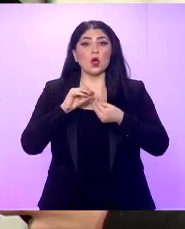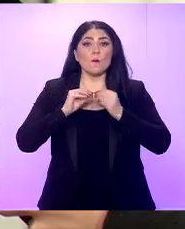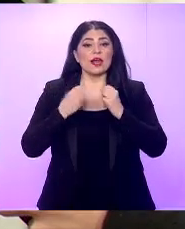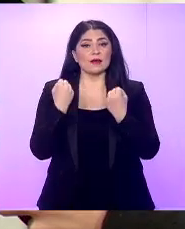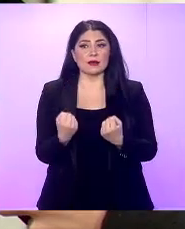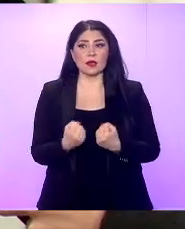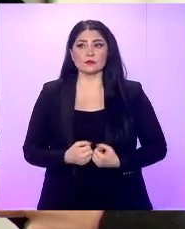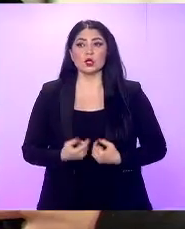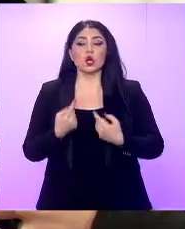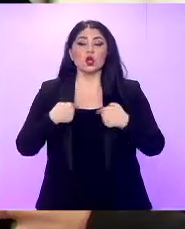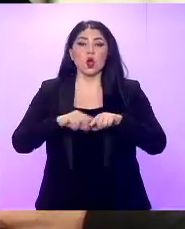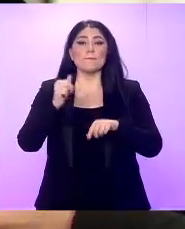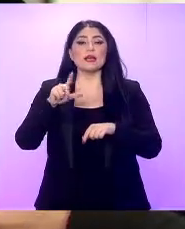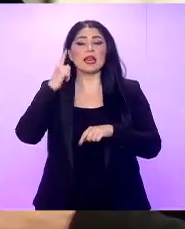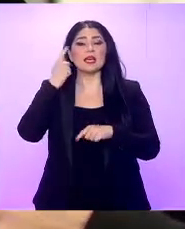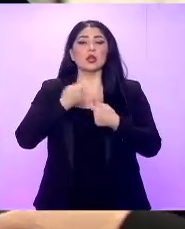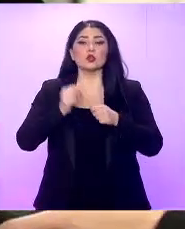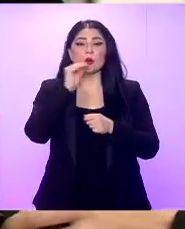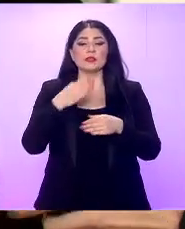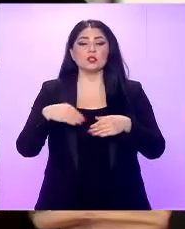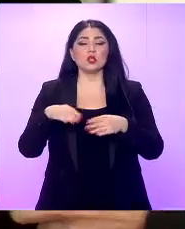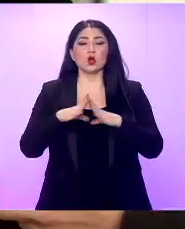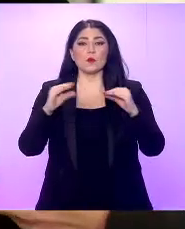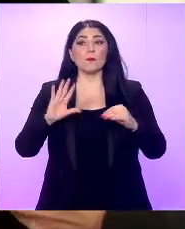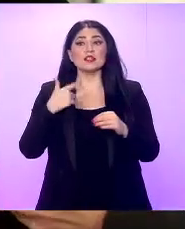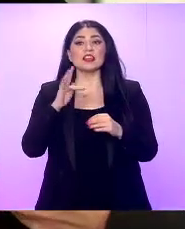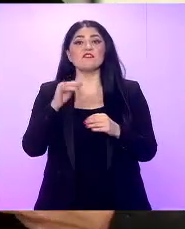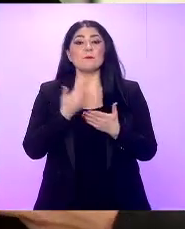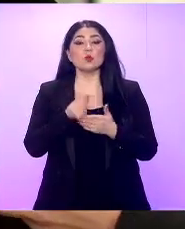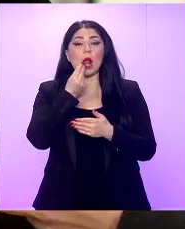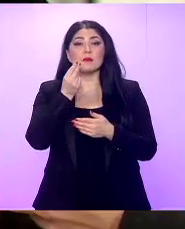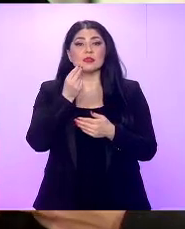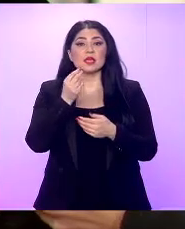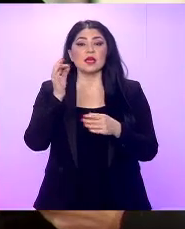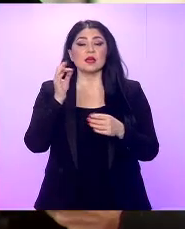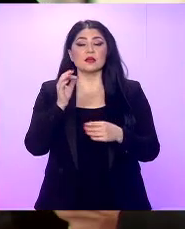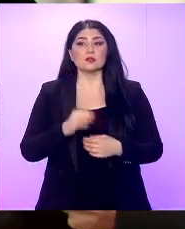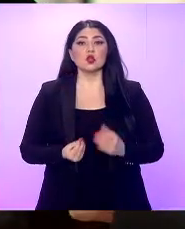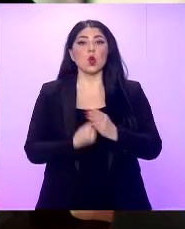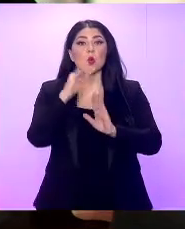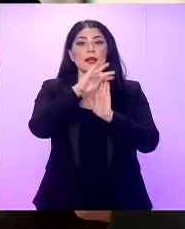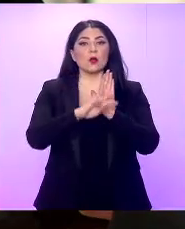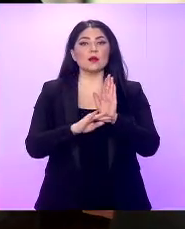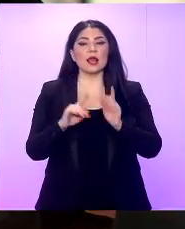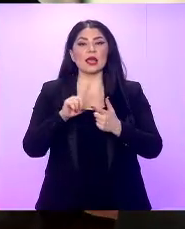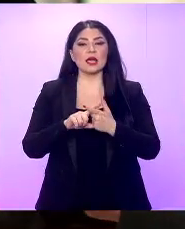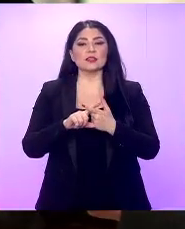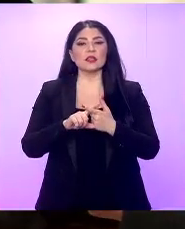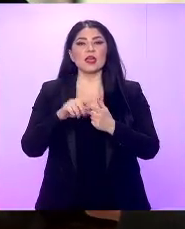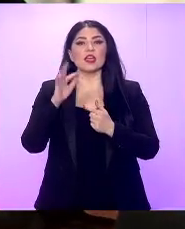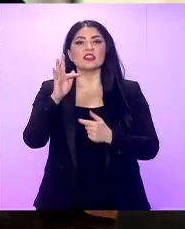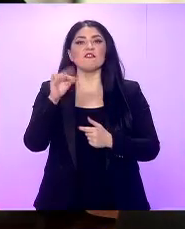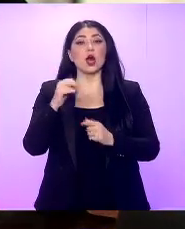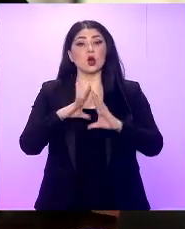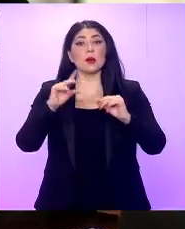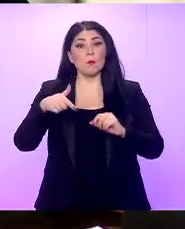Liberal, ne gândim la toți românii. Ar putea fi redus TVA-ul la zero pentru alimente? Comisia Europeană va vota săptămâna aceasta nou regulament privind cotele de TVA. În România s-ar putea